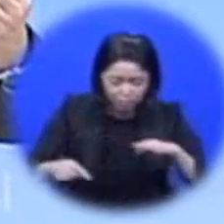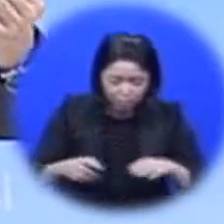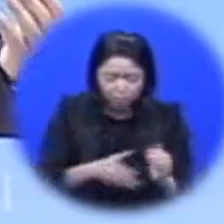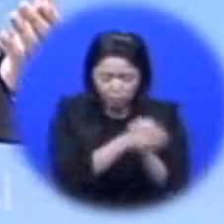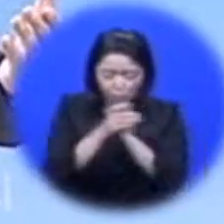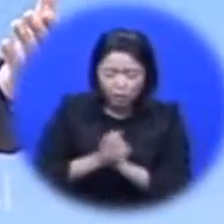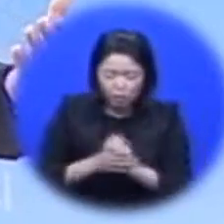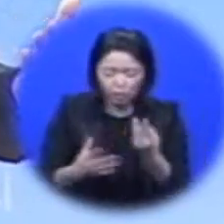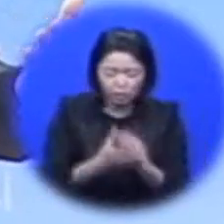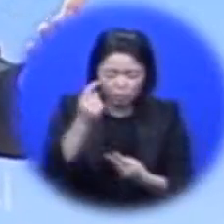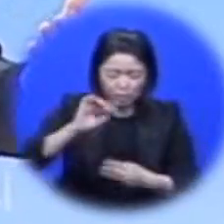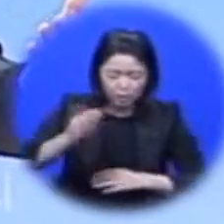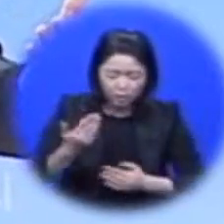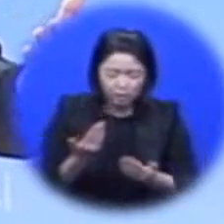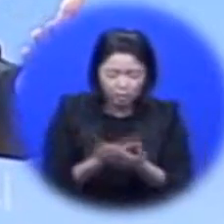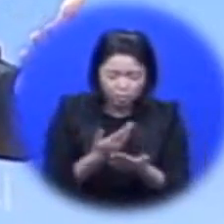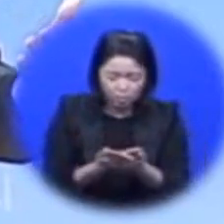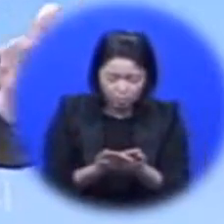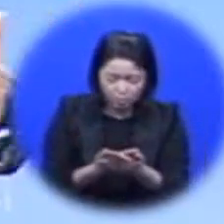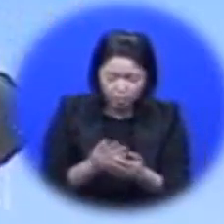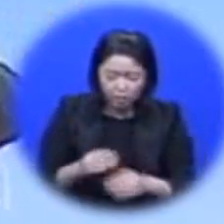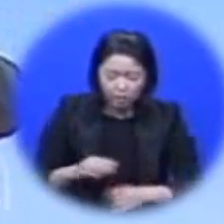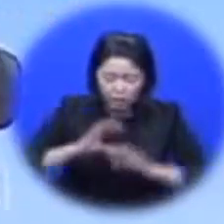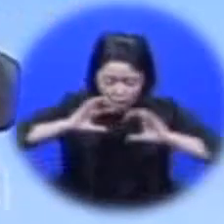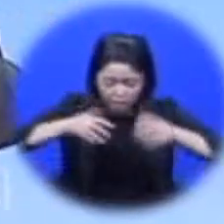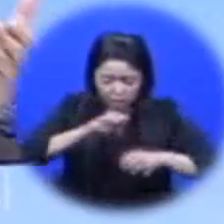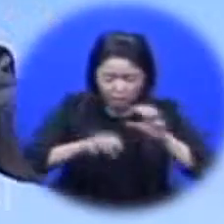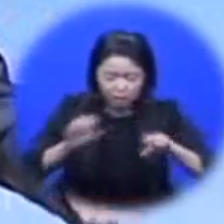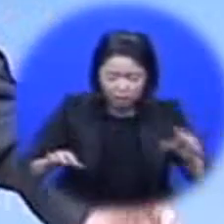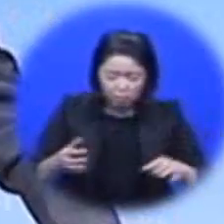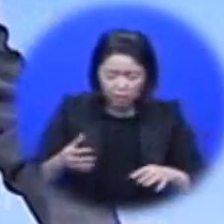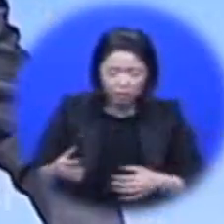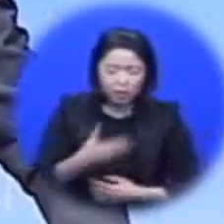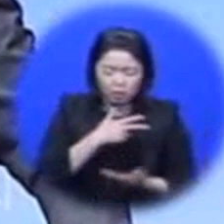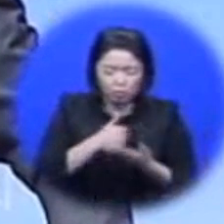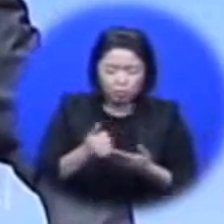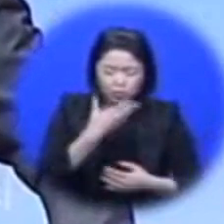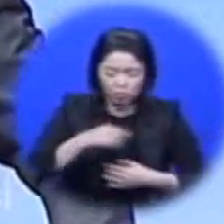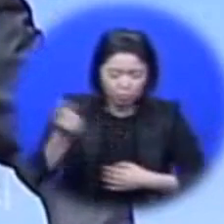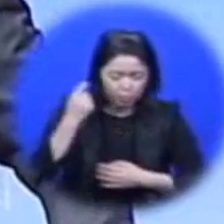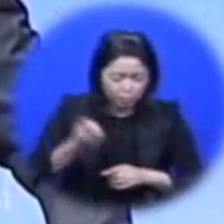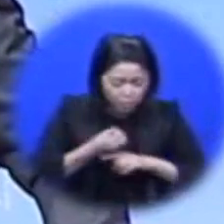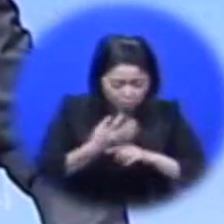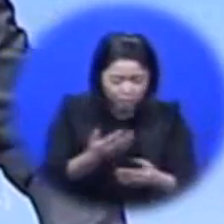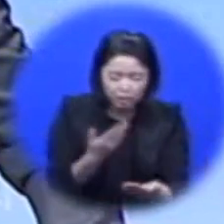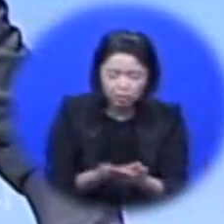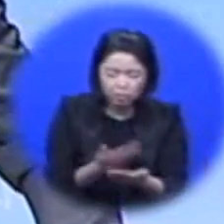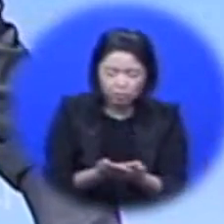화해와 통일이 이루어지게 해주소서. 세계 열방의 주의 복음을 전하게 하소서.